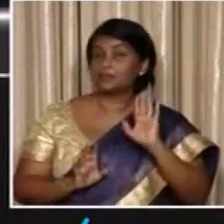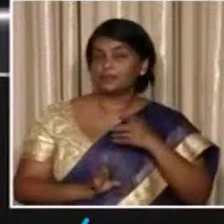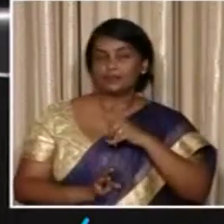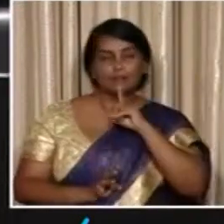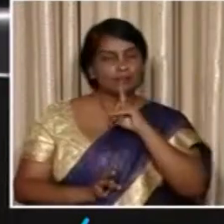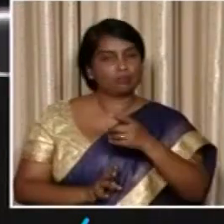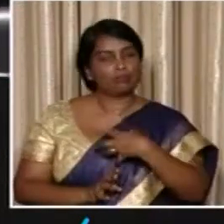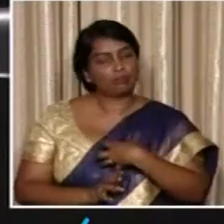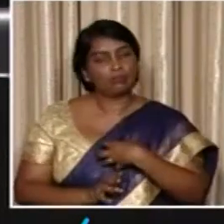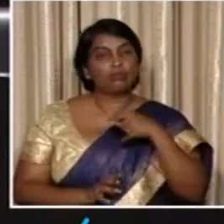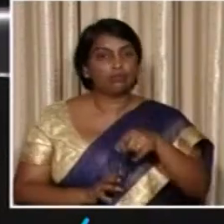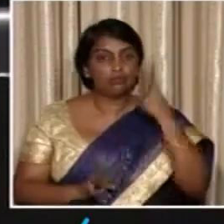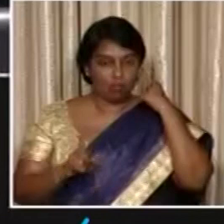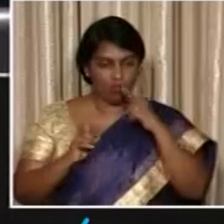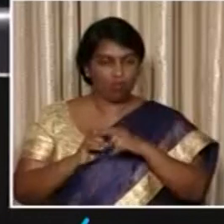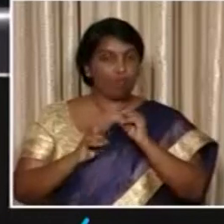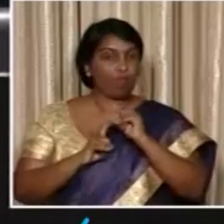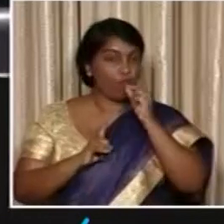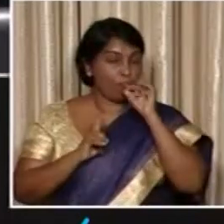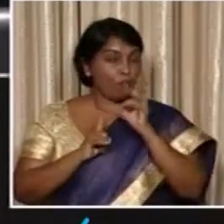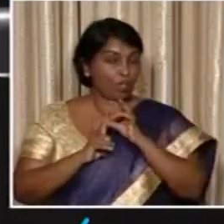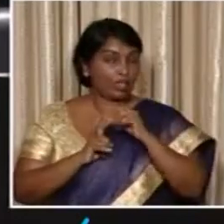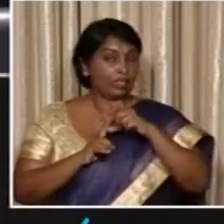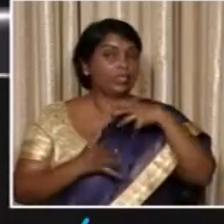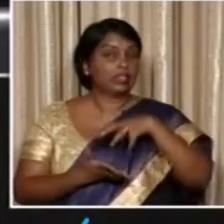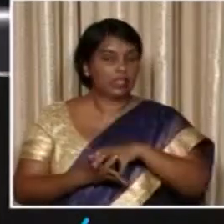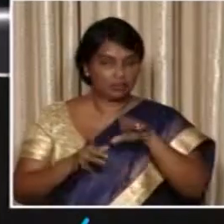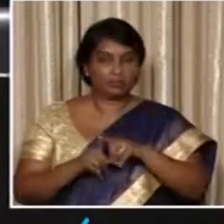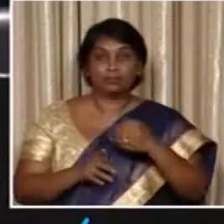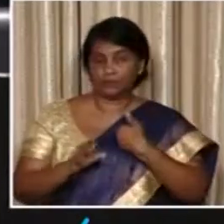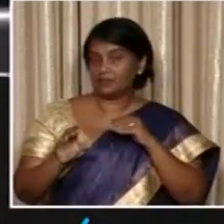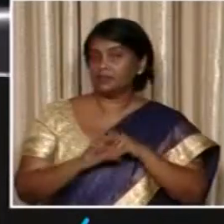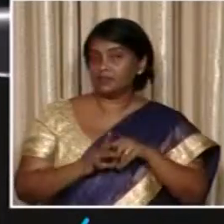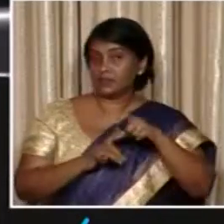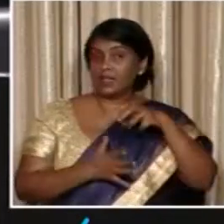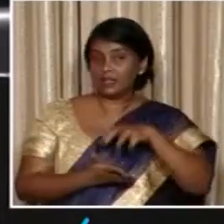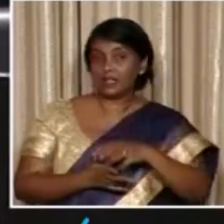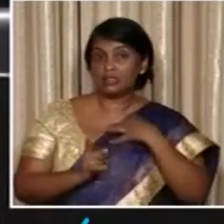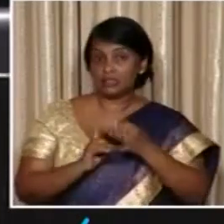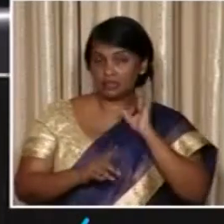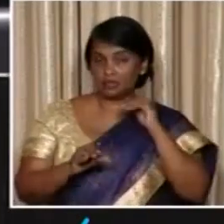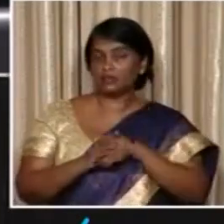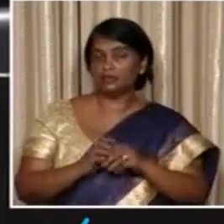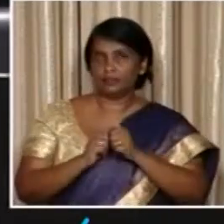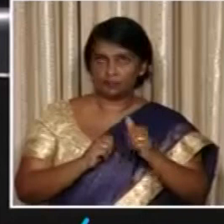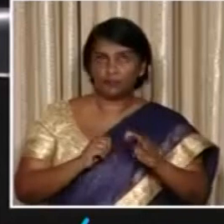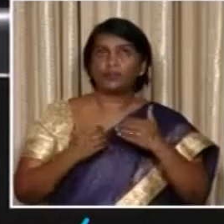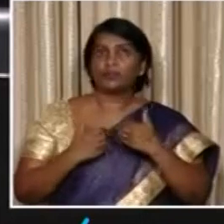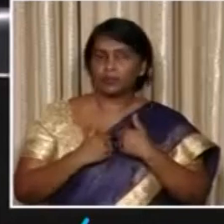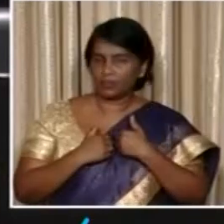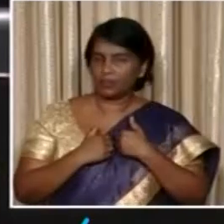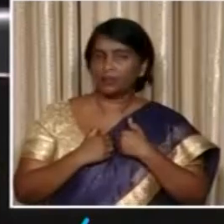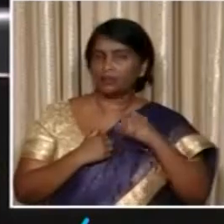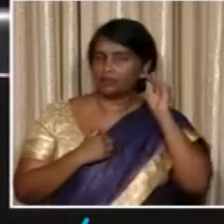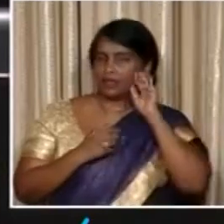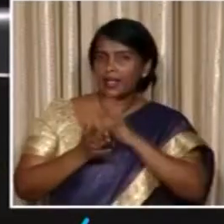කියන්න කටගාටු මේ කාරණාව පුත්තලන් දිස්ත්‍රික්කයේ වශයෙන් අපි මම නියෝජනය කරන දිස්ත්‍රික්කයේ මම සභාපතිවරයා හැටියට කටයුතු කරනවා. හැබැයි මම